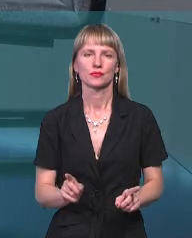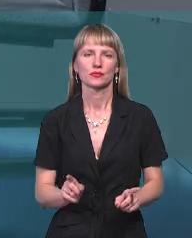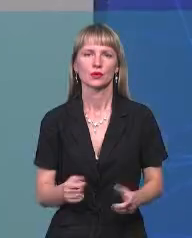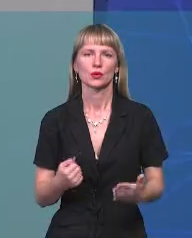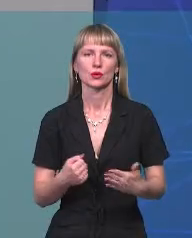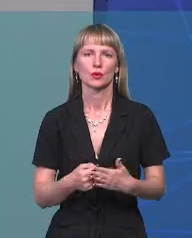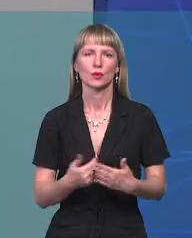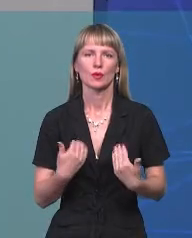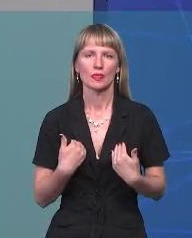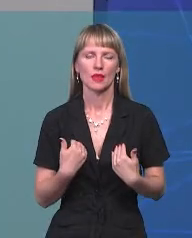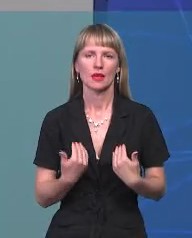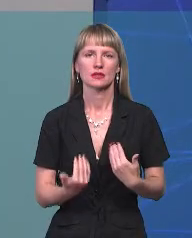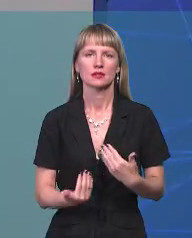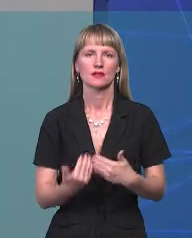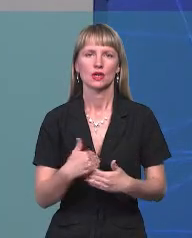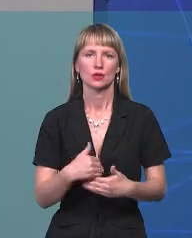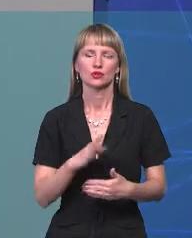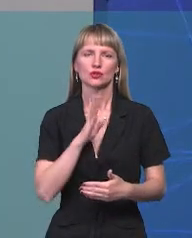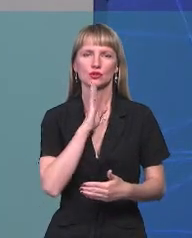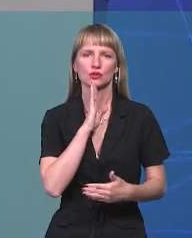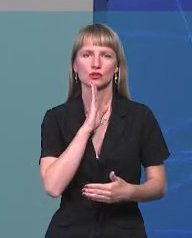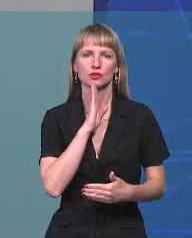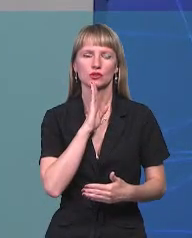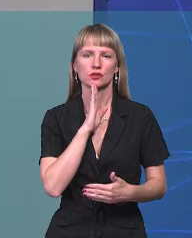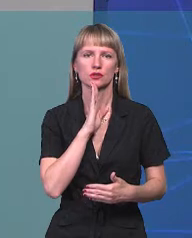до нас звернулася жіночка,